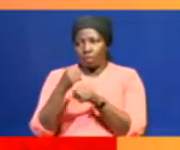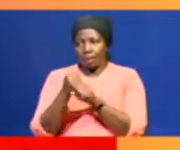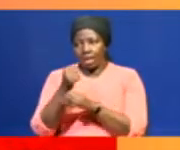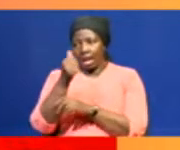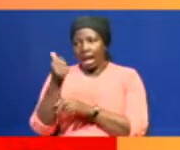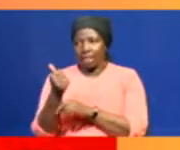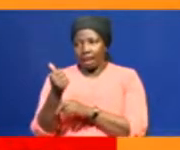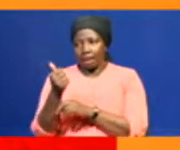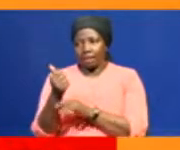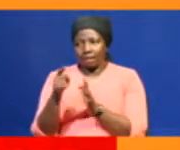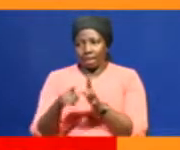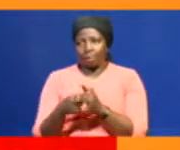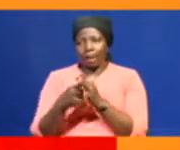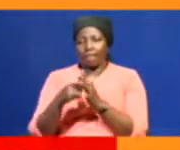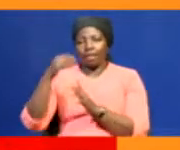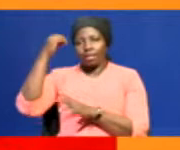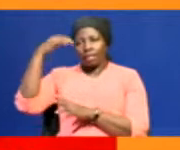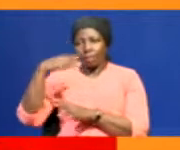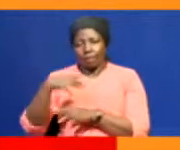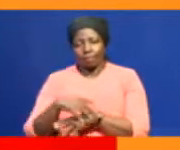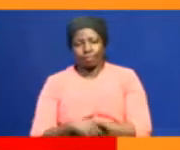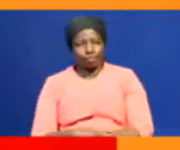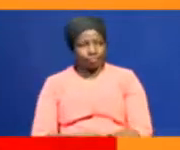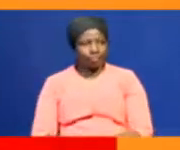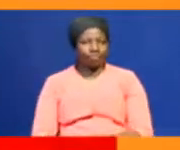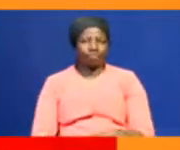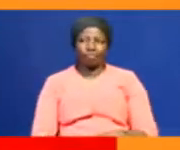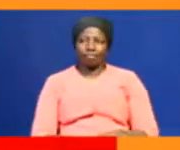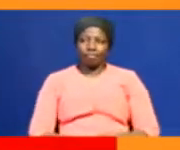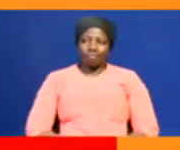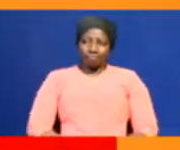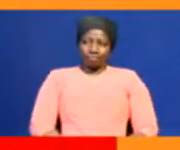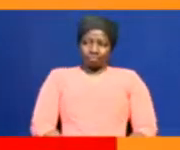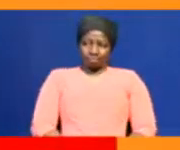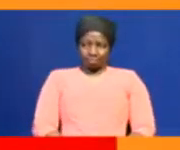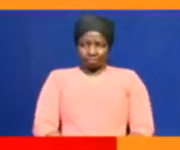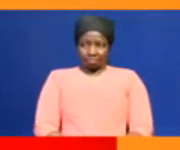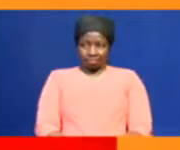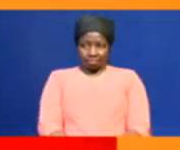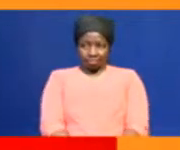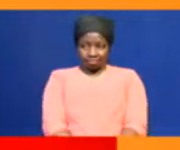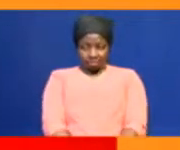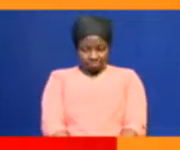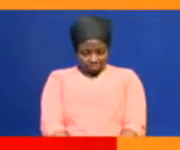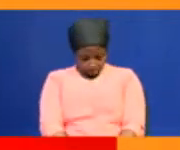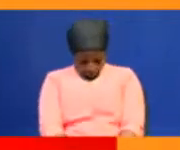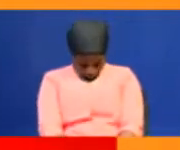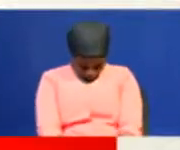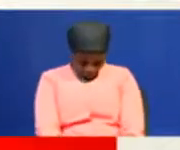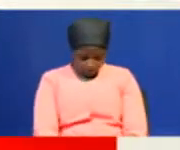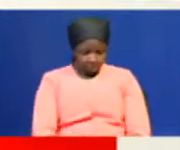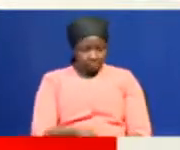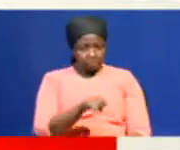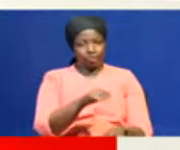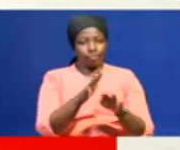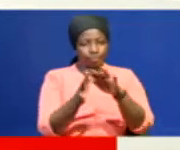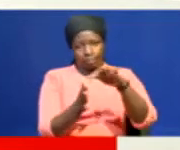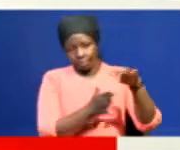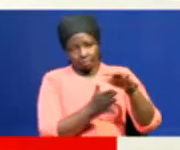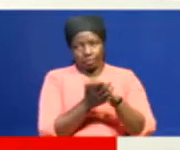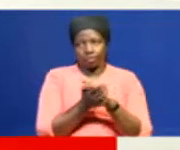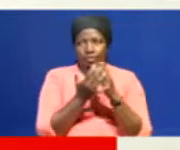Ndio. Mm-hmm. Sasa tuachane na haya umeme kidogo, turudi katika sekta hii ya bodaboda. Wewe, mm-hmm, kama mwenyekiti wa usalama wa wana